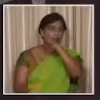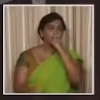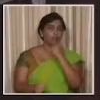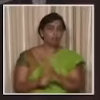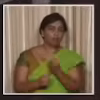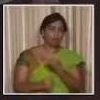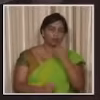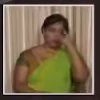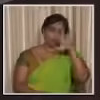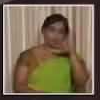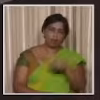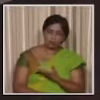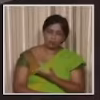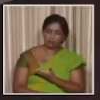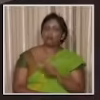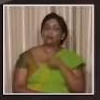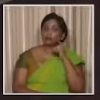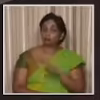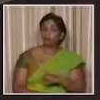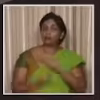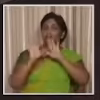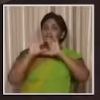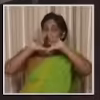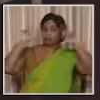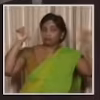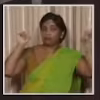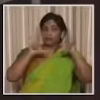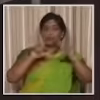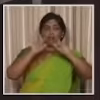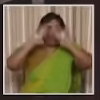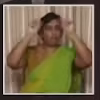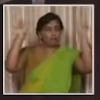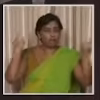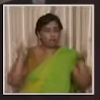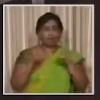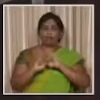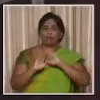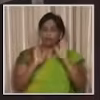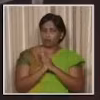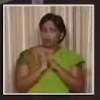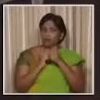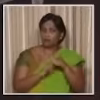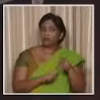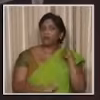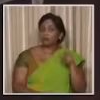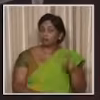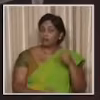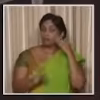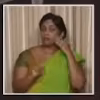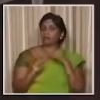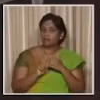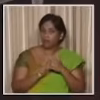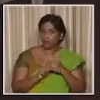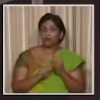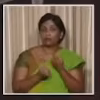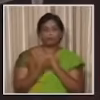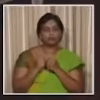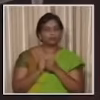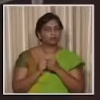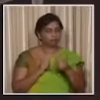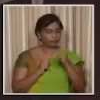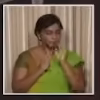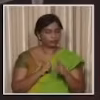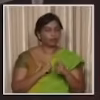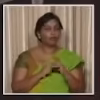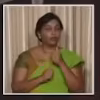මුදල් අවභාවිතාවක් ඒ නිසා කටවුට් ගහලා තිනවා ෆ්‍රේම් ගහලා තිනවා මේ සියල්ල ගහලා තිනවා ඒ නිසා මේ පිළිබඳව පරීක්ෂණ පැවැත්වෙන්න